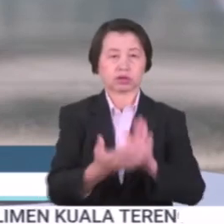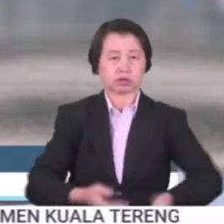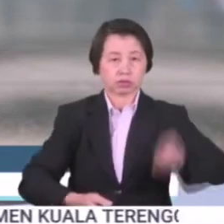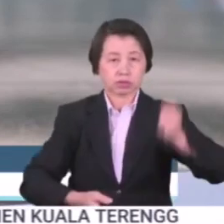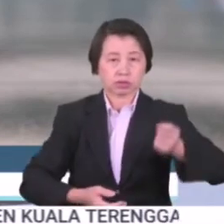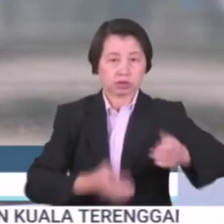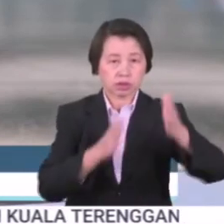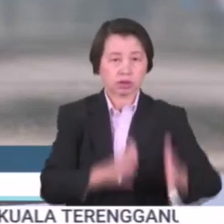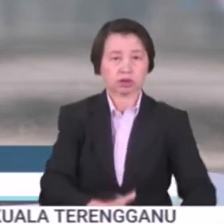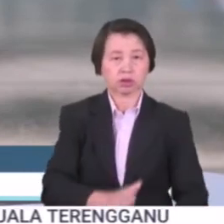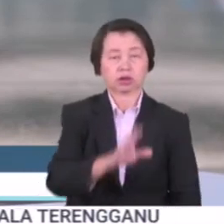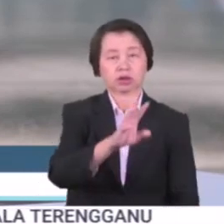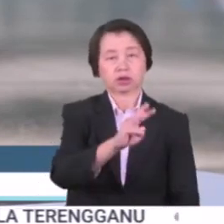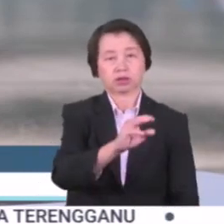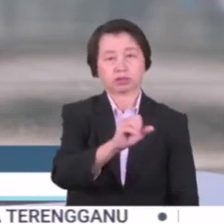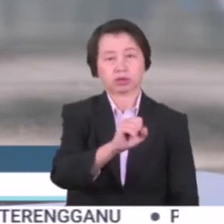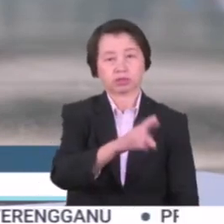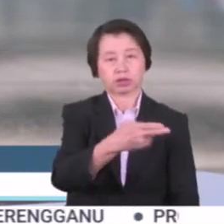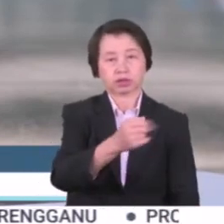hadapan Hakim